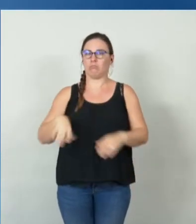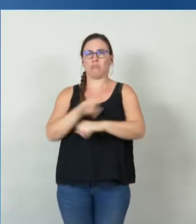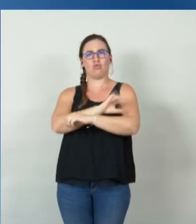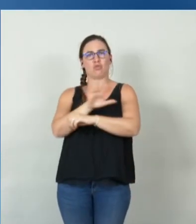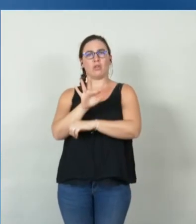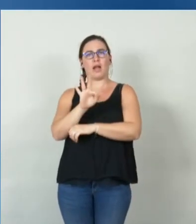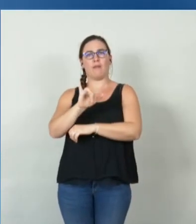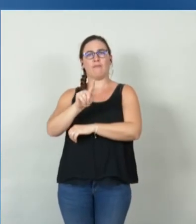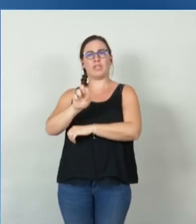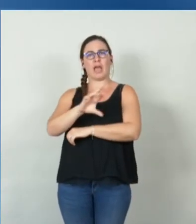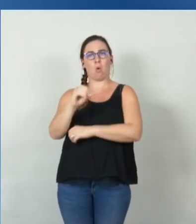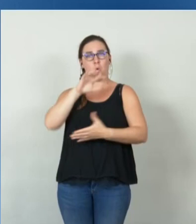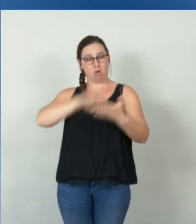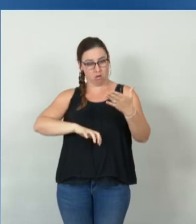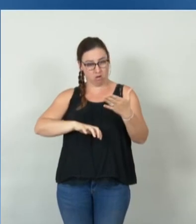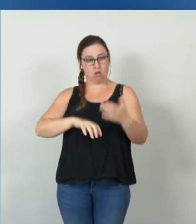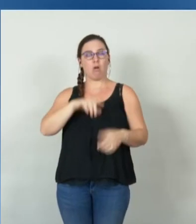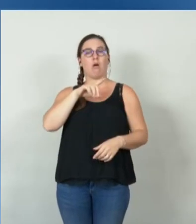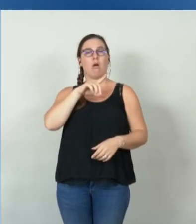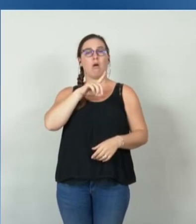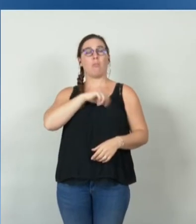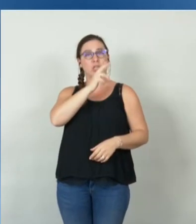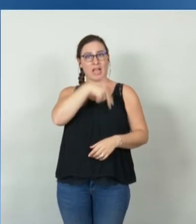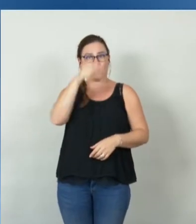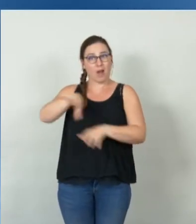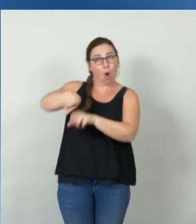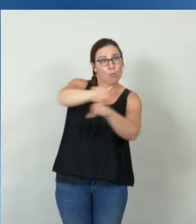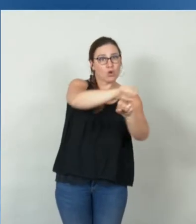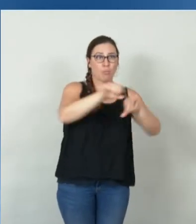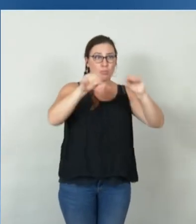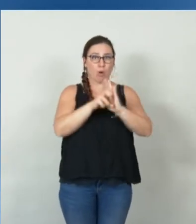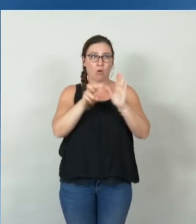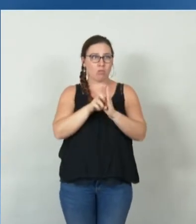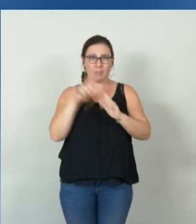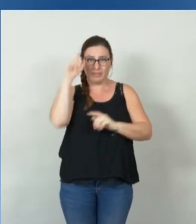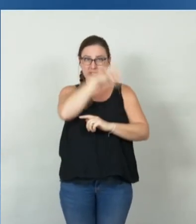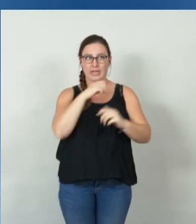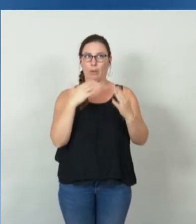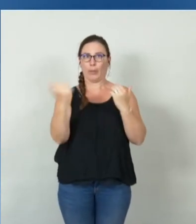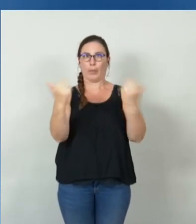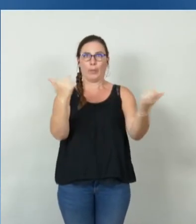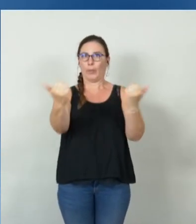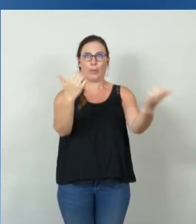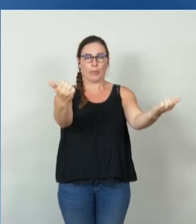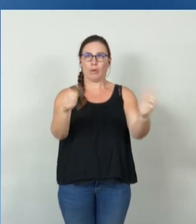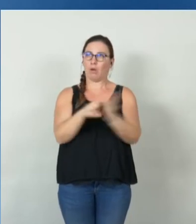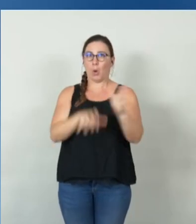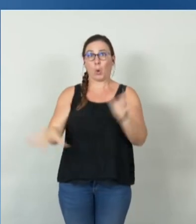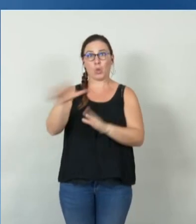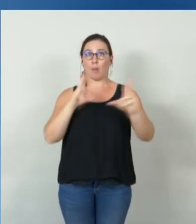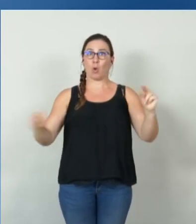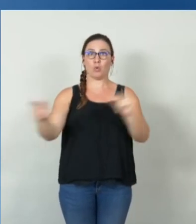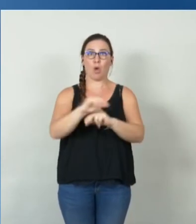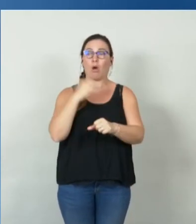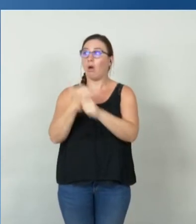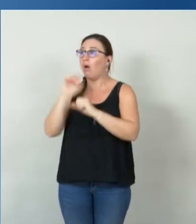confirme que la police nationale a du mal à recruter pour leur poste à Grenoble la réputation du terrain grenoblois n'est plus à